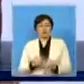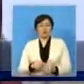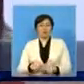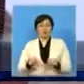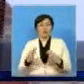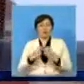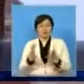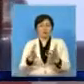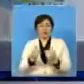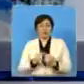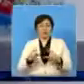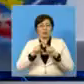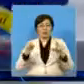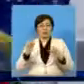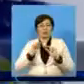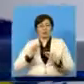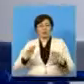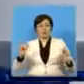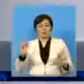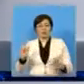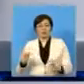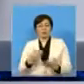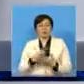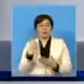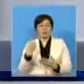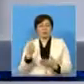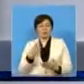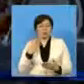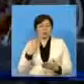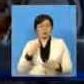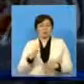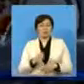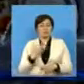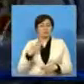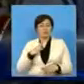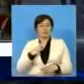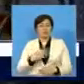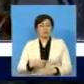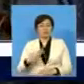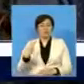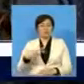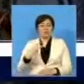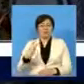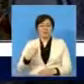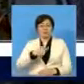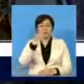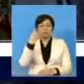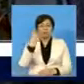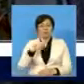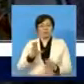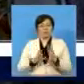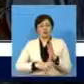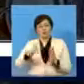алды. Ауыл мектебінде мұғалім болып еңбек ететін енді оның бір шаруасы жеңілдеді. 2020 соңғы жылында, соңғы